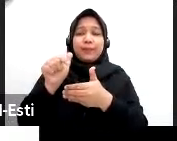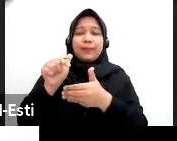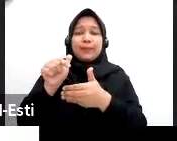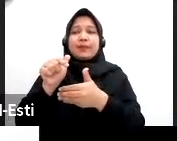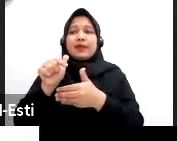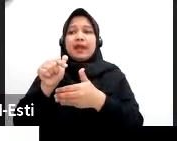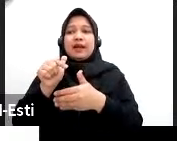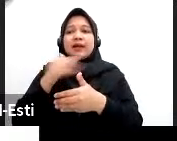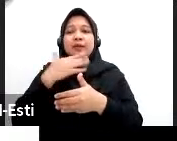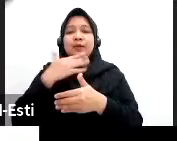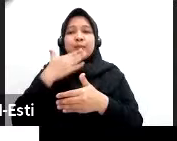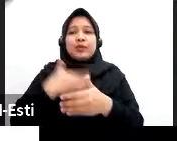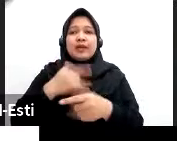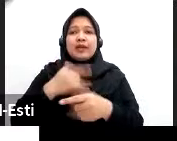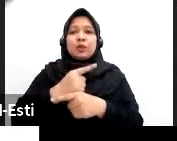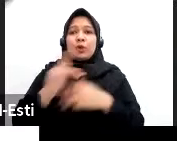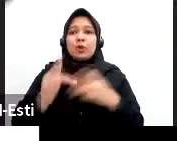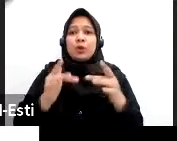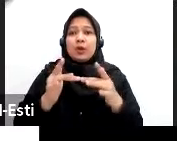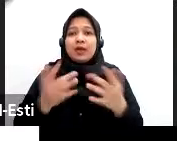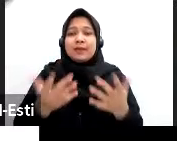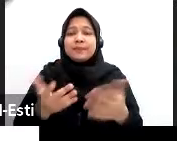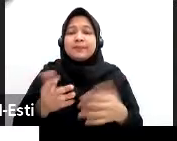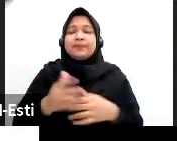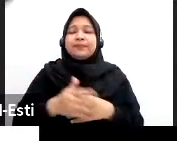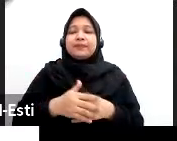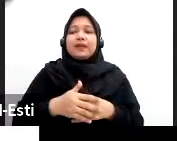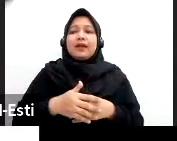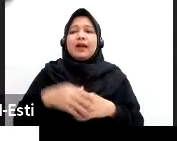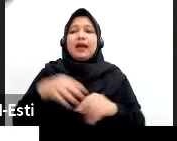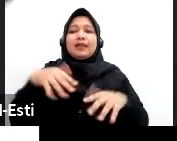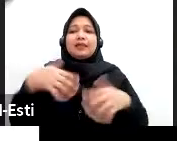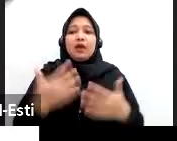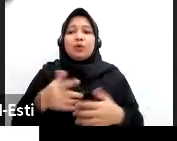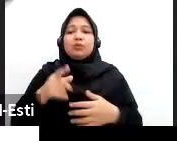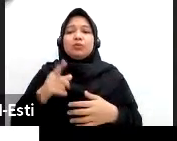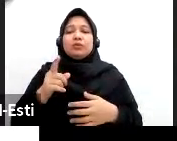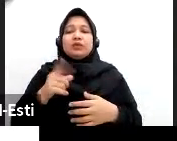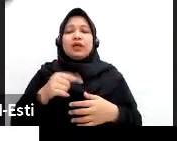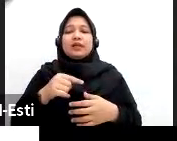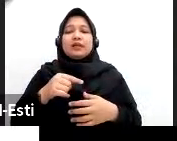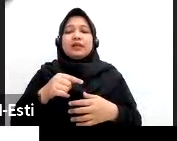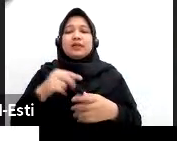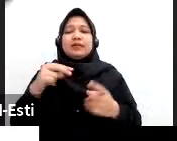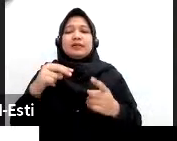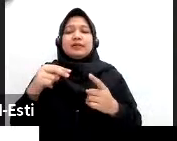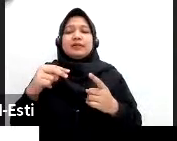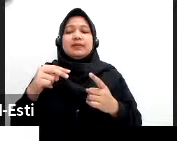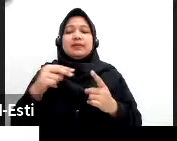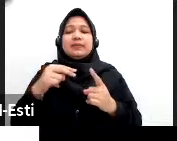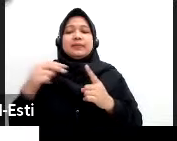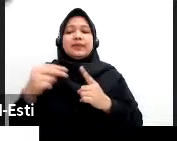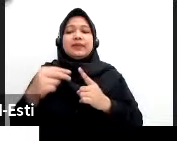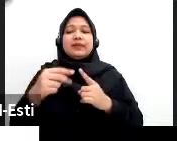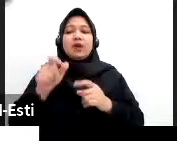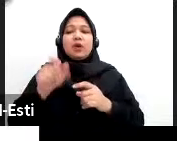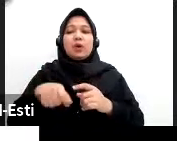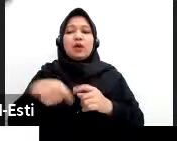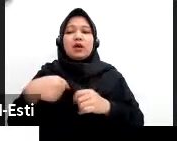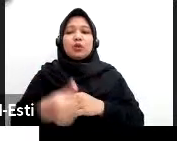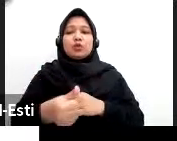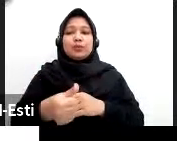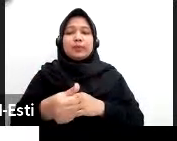marketplace ataupun dari sisi apa namanya konsumen dan seller dari sisi pelaku